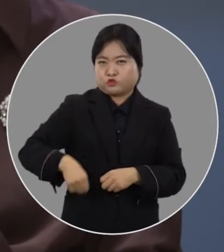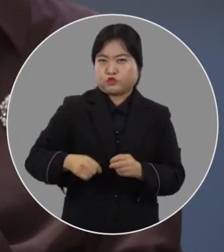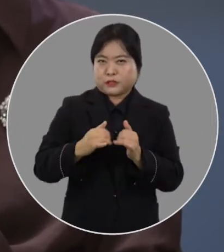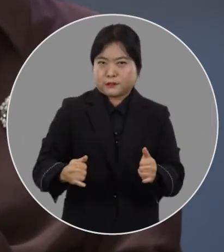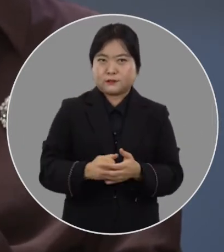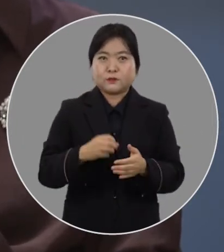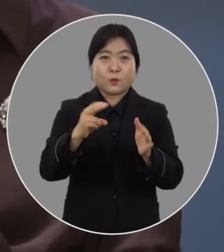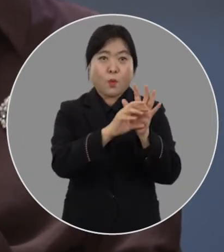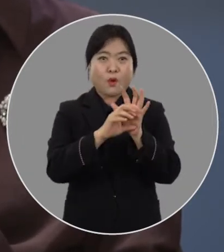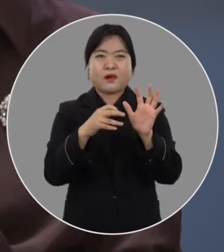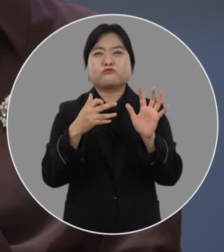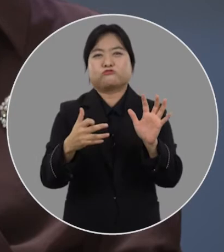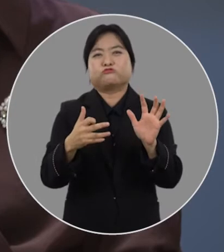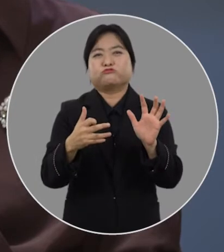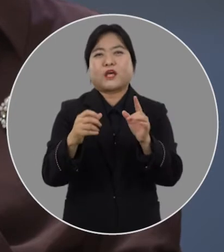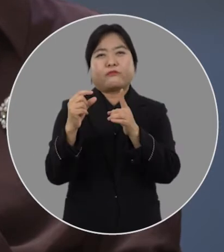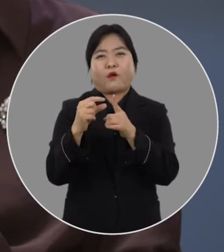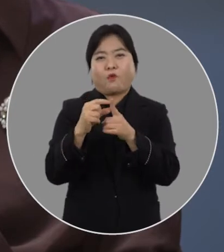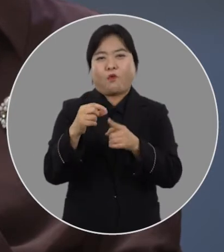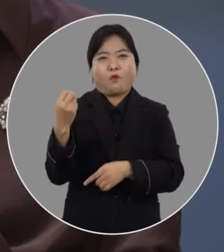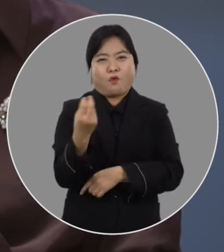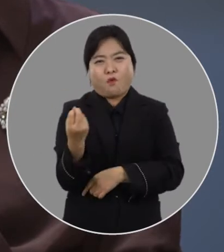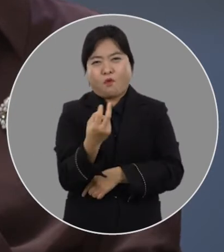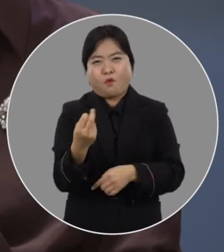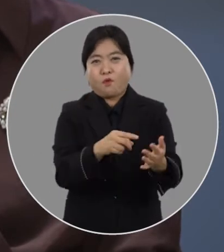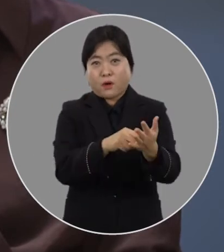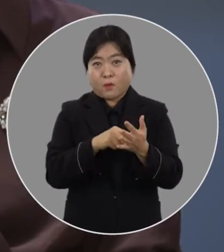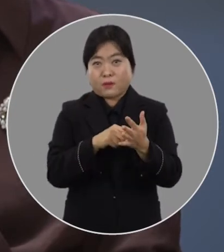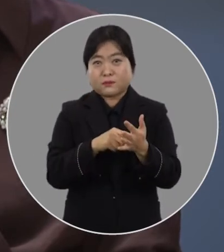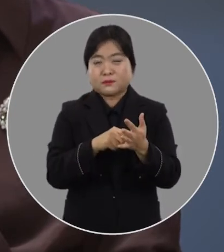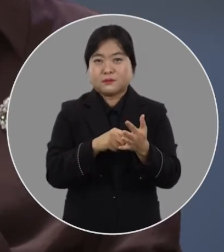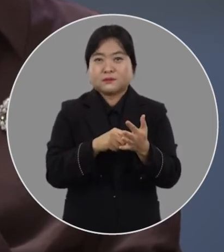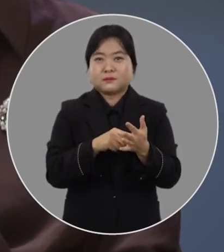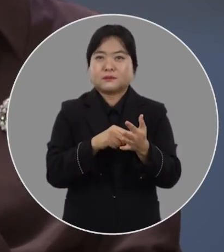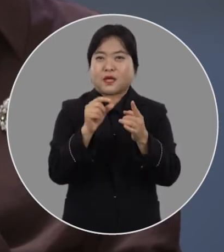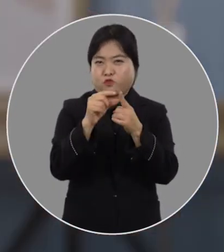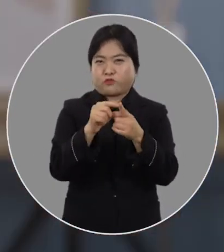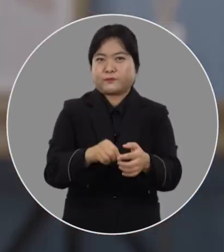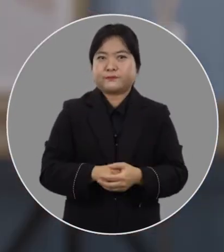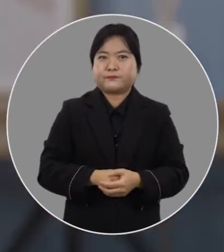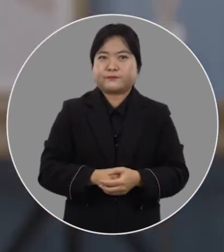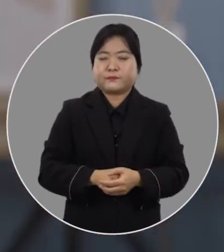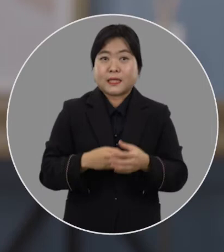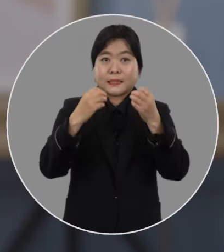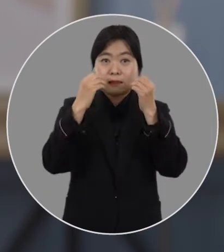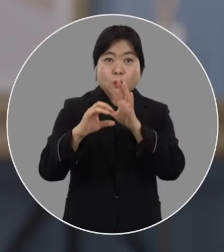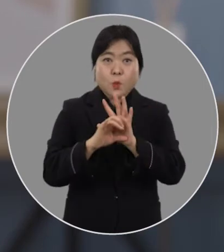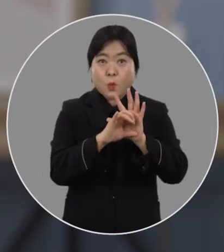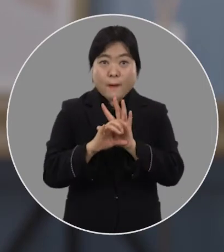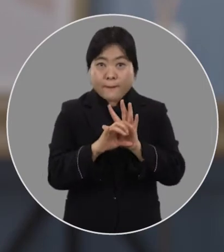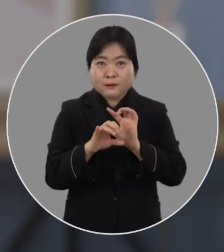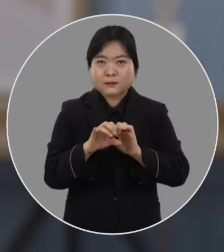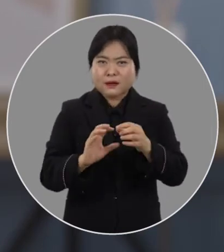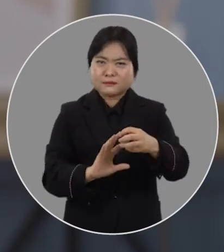중국인과 코로나19가 가장 빈번하게 연관하여 출현한 키워드였습니다. 신종 코로나